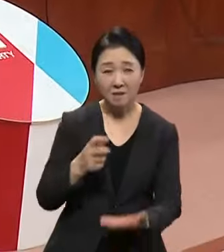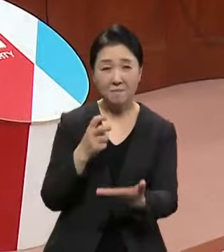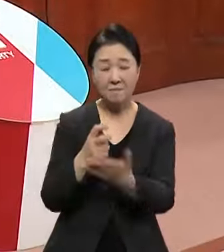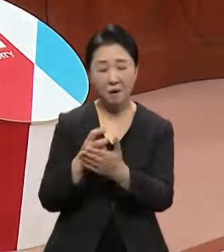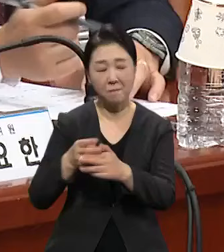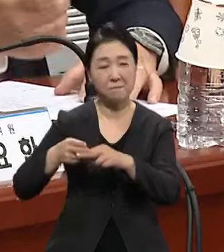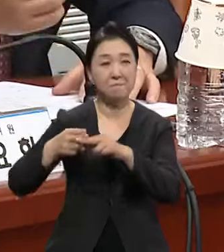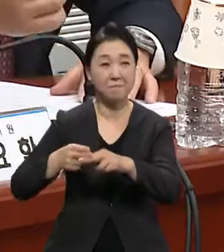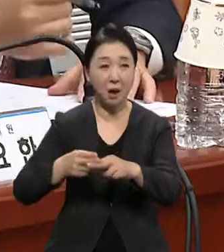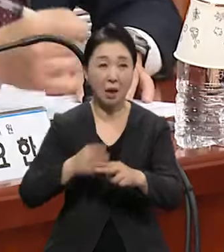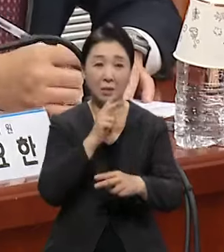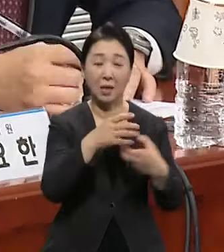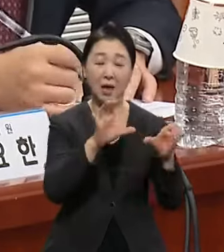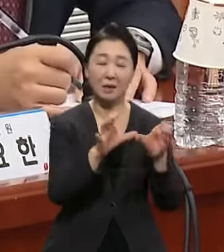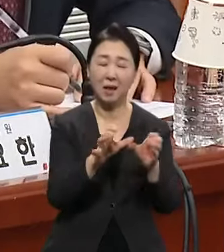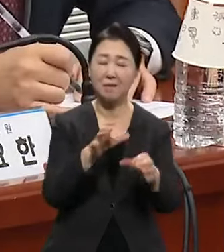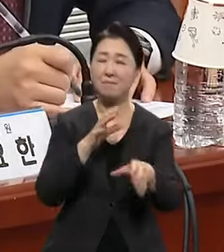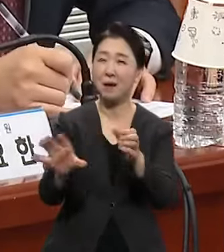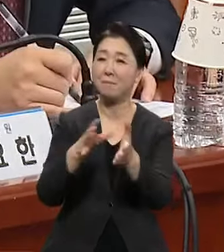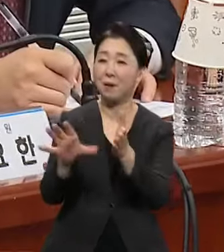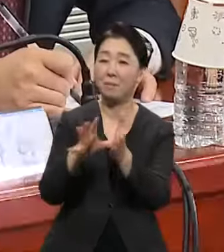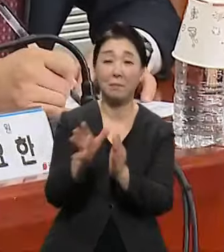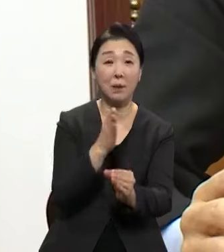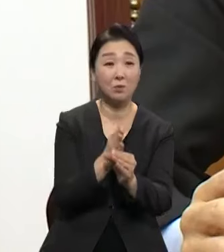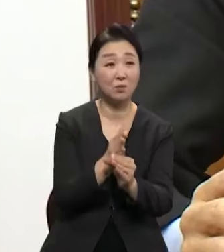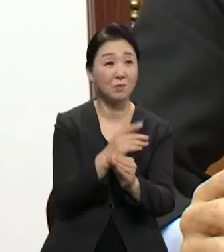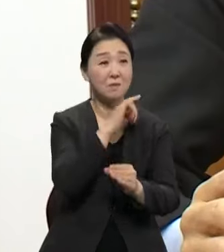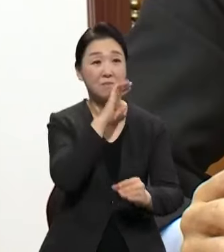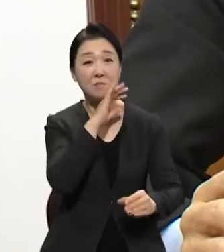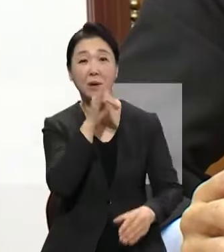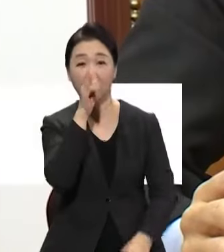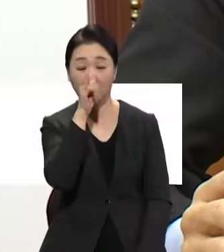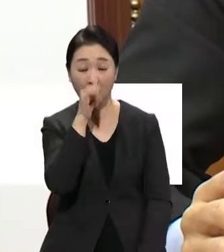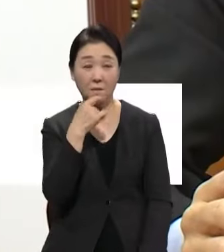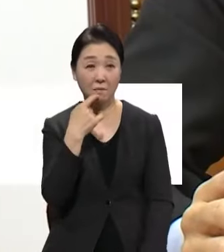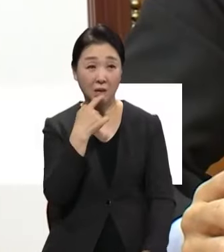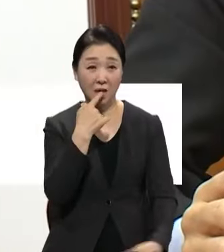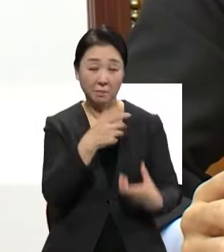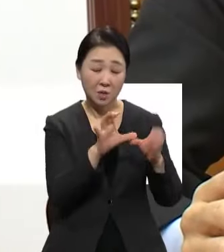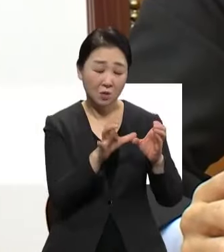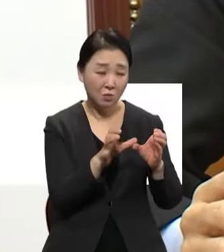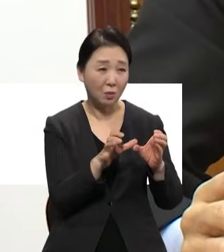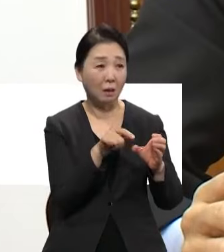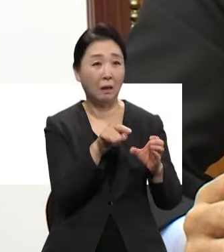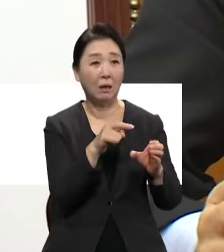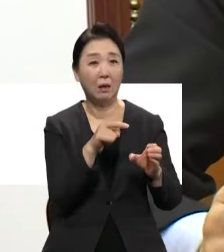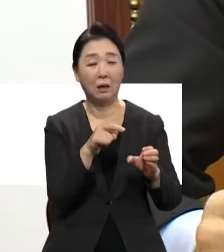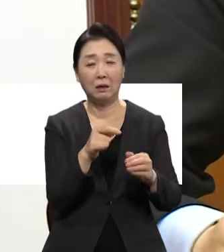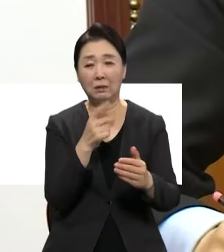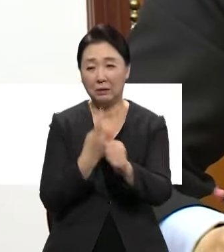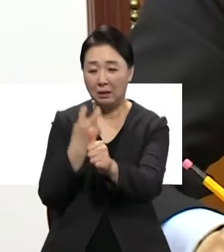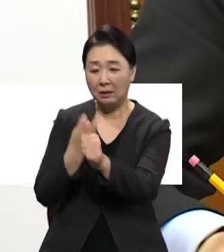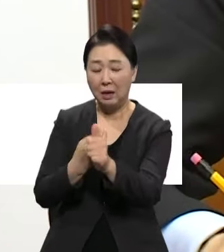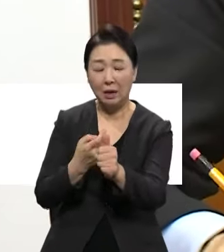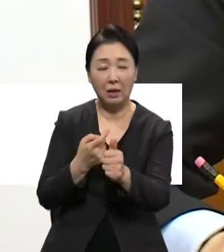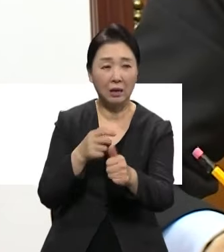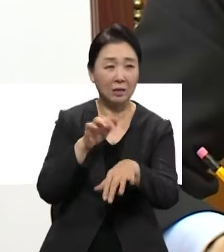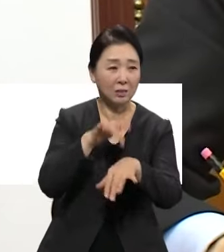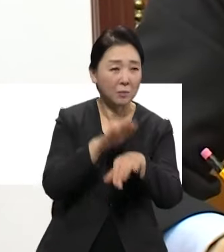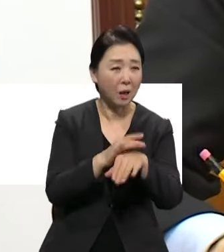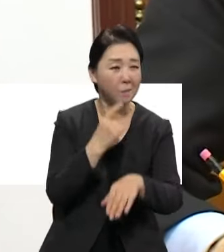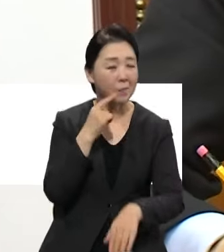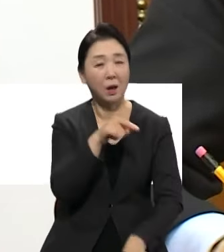쥔 야당이 횡포를 휘두르고 있다고 반발했습니다. 민주당의 습관성 탄핵 중독증은 단